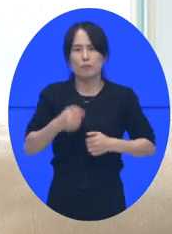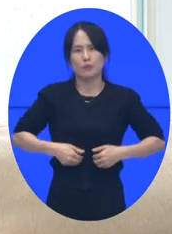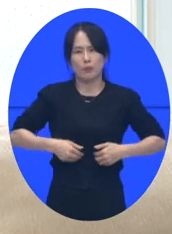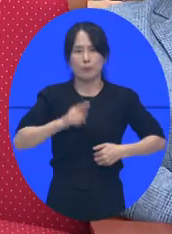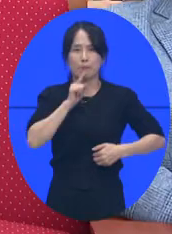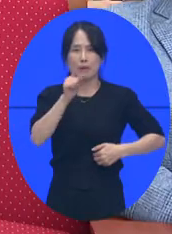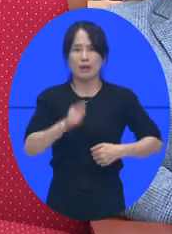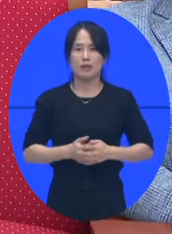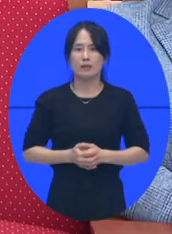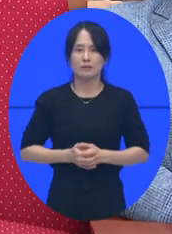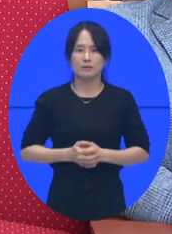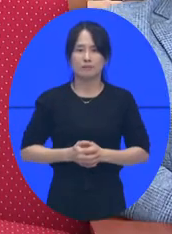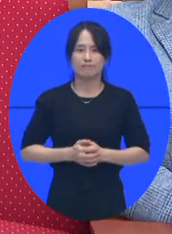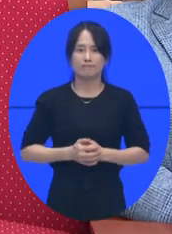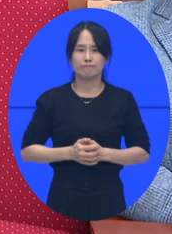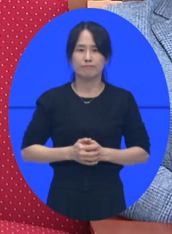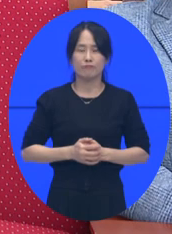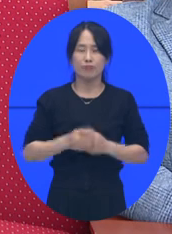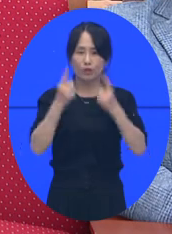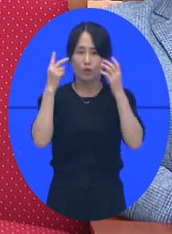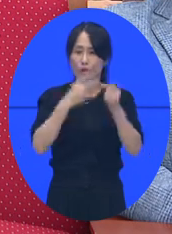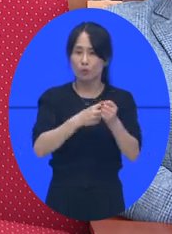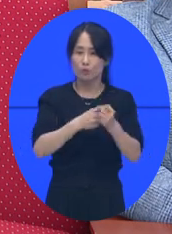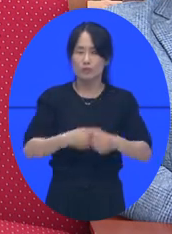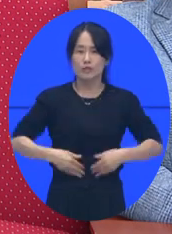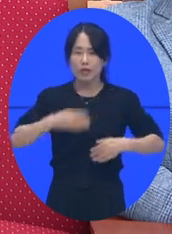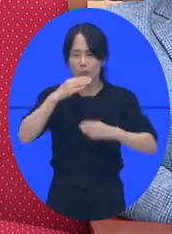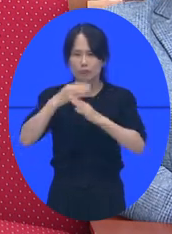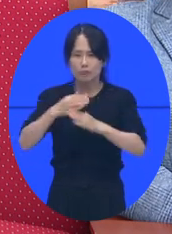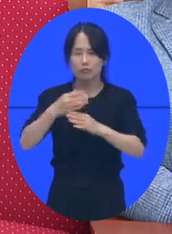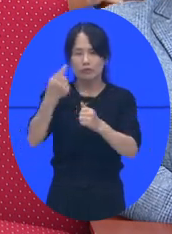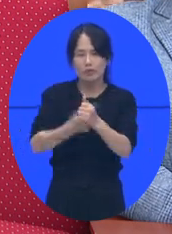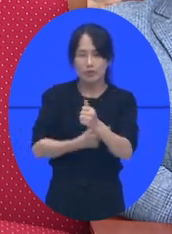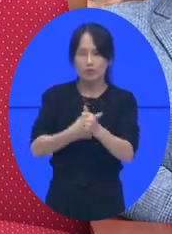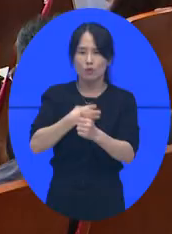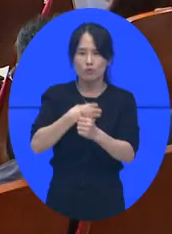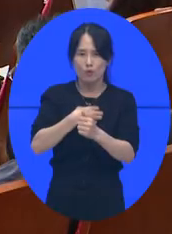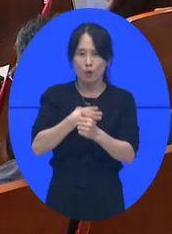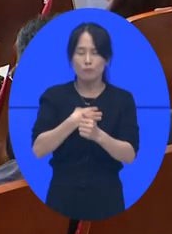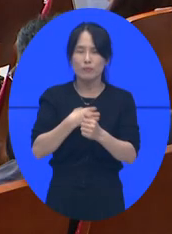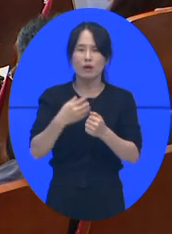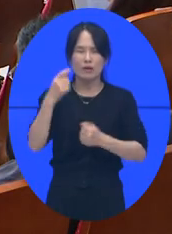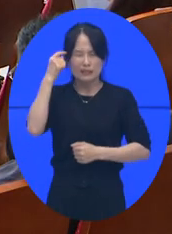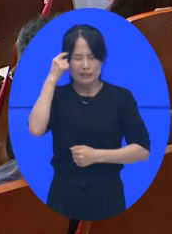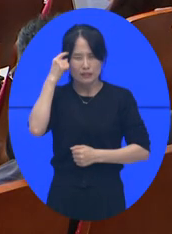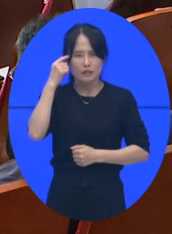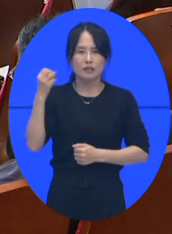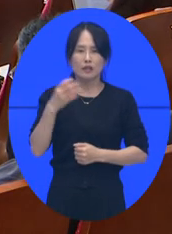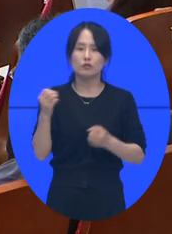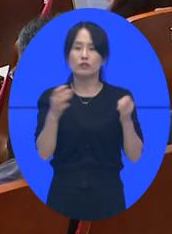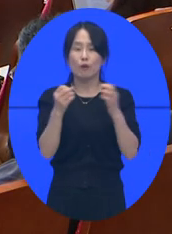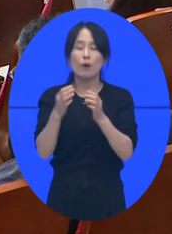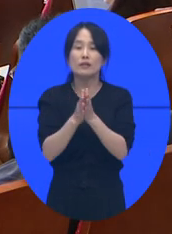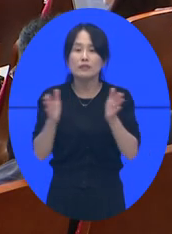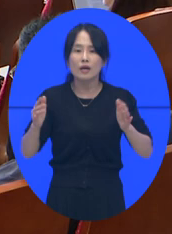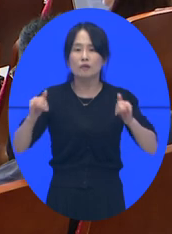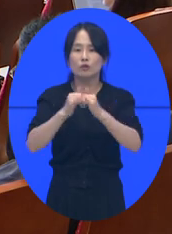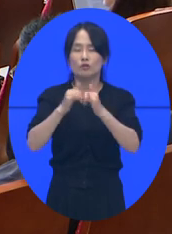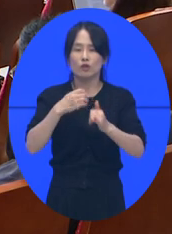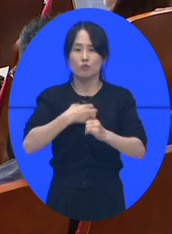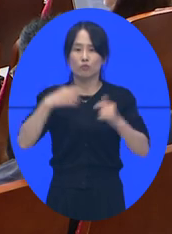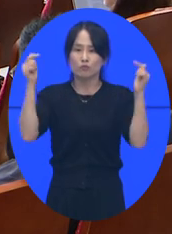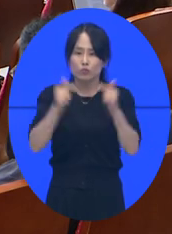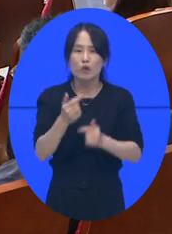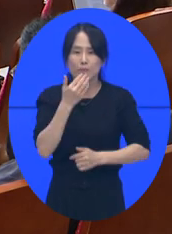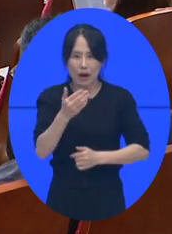강조했습니다. 오거스트 프라데토 교수는 남북이 공동의 생태적 위협을 인정하고 대화를 시작한다면 전쟁 위협을 줄일 수 있을